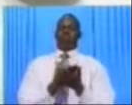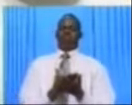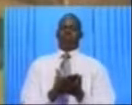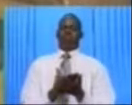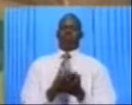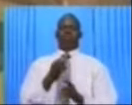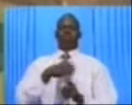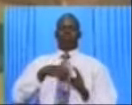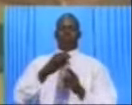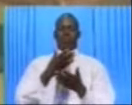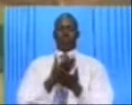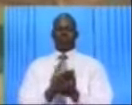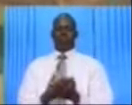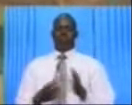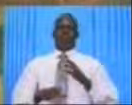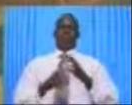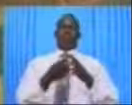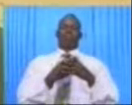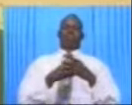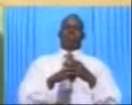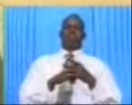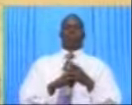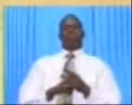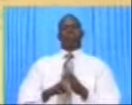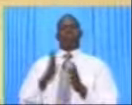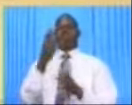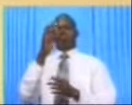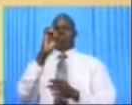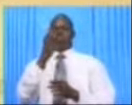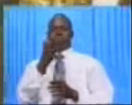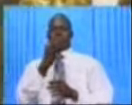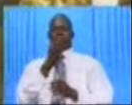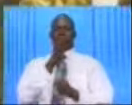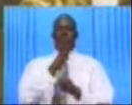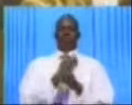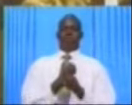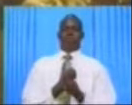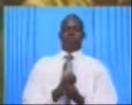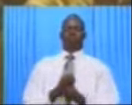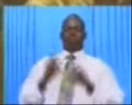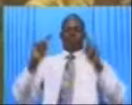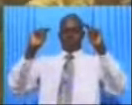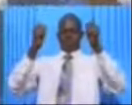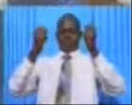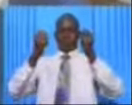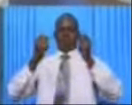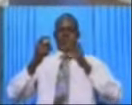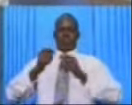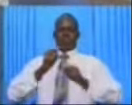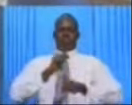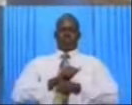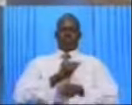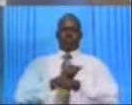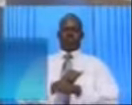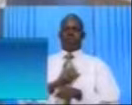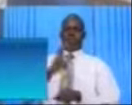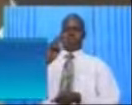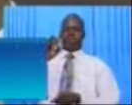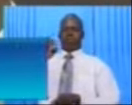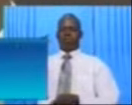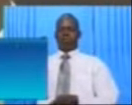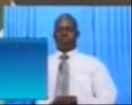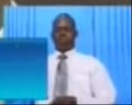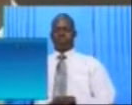équilibré. La sortie de cette quatrième promotion s'est tenue sous le thème « Exploitation minière et développement rural,